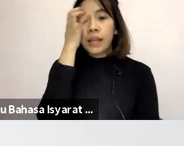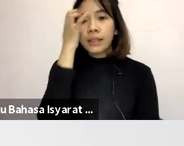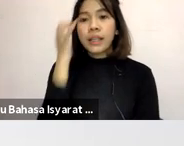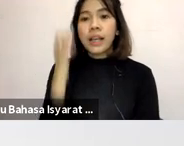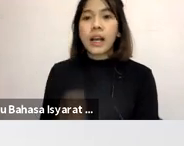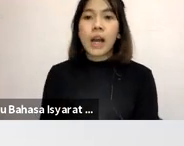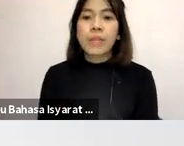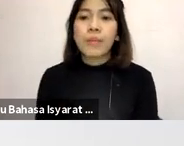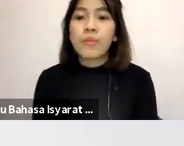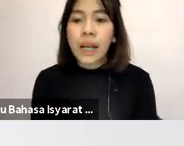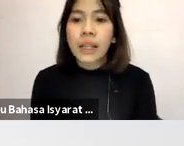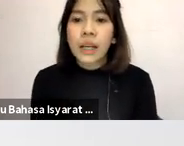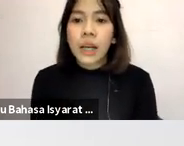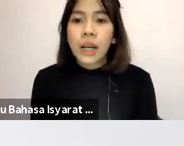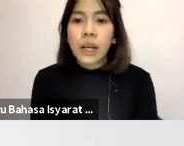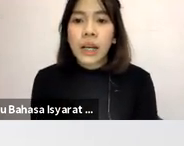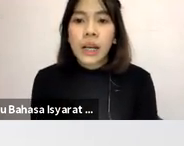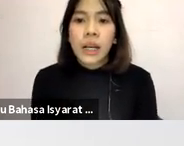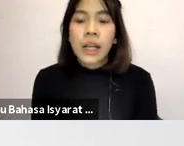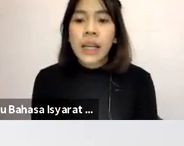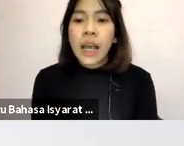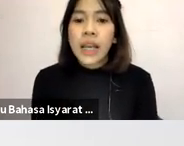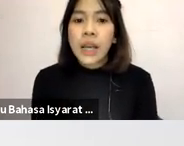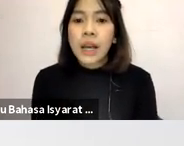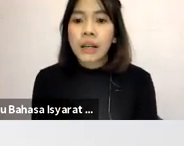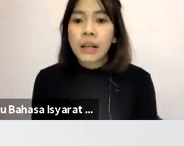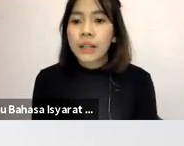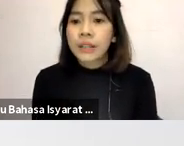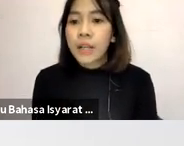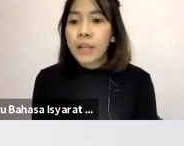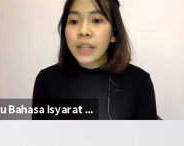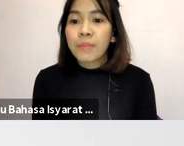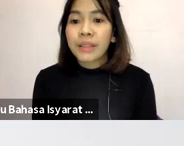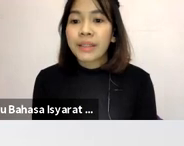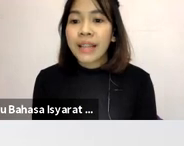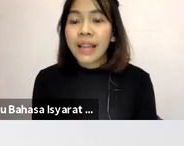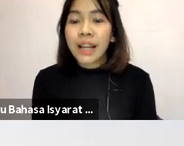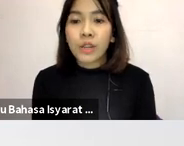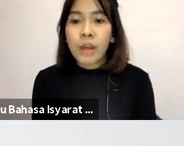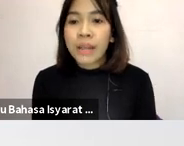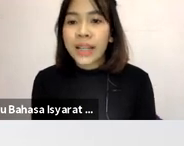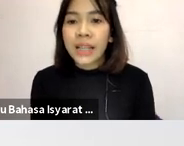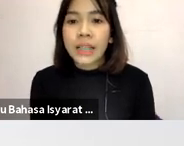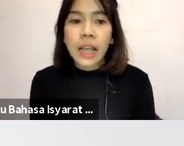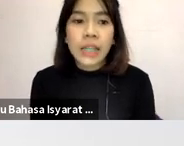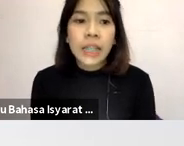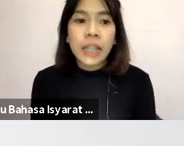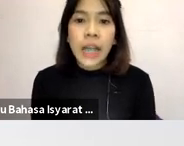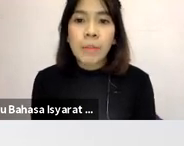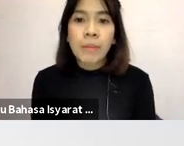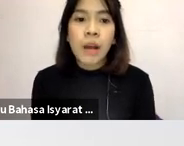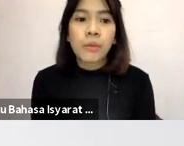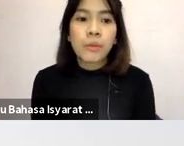rekomendasi yang kami buat dari adanya segala macam tantangan atau hambatan yang terjadi